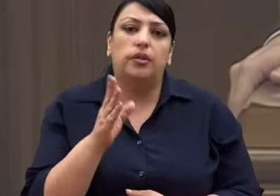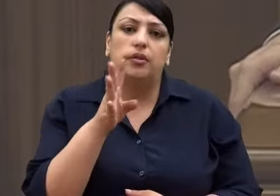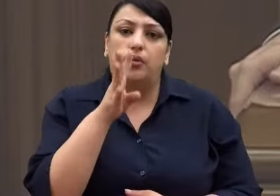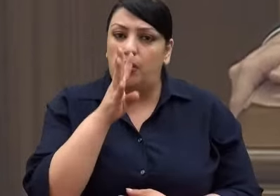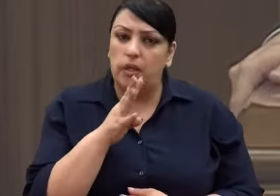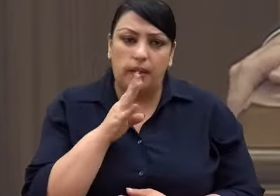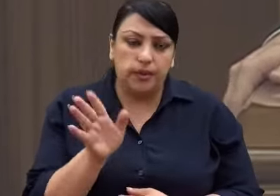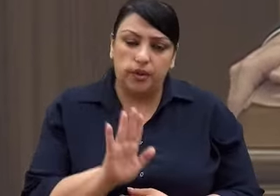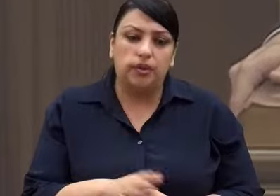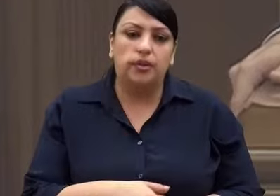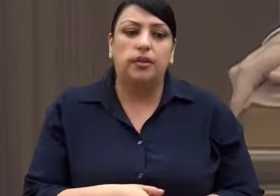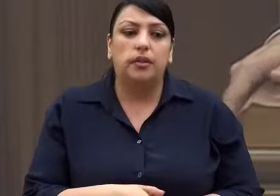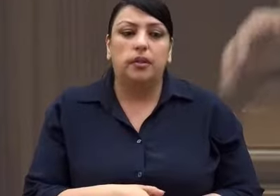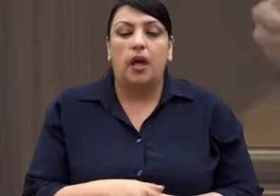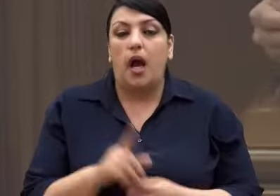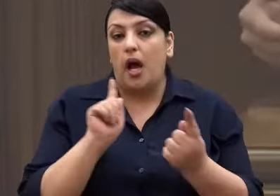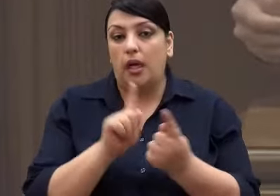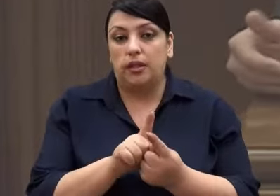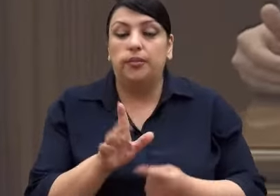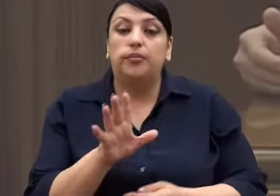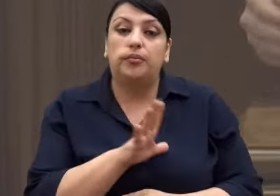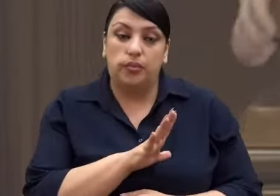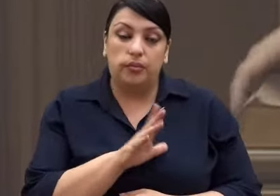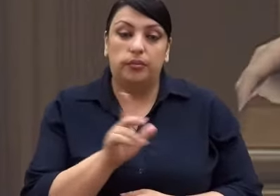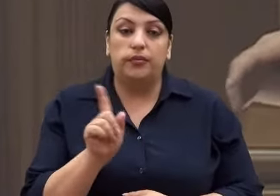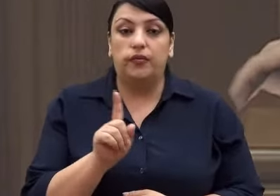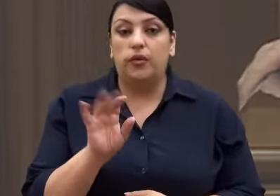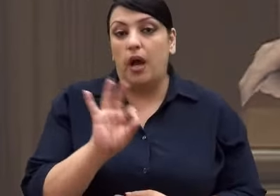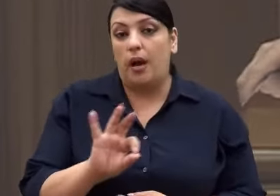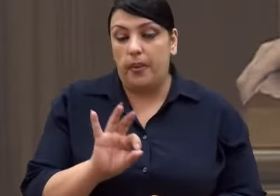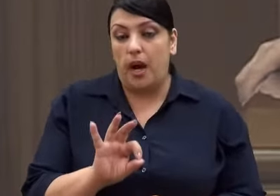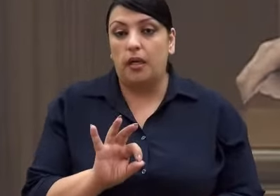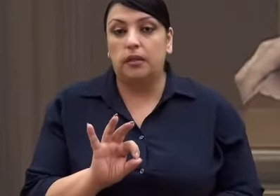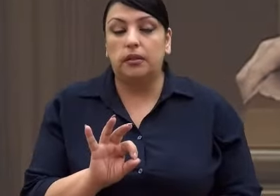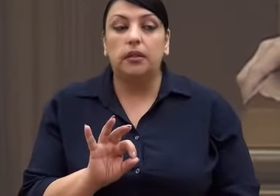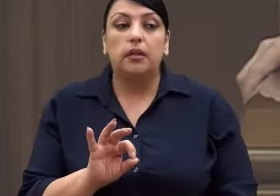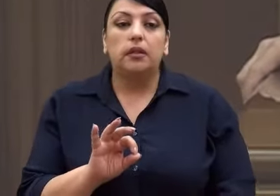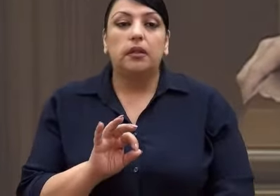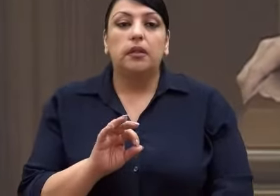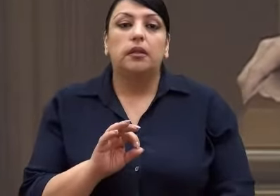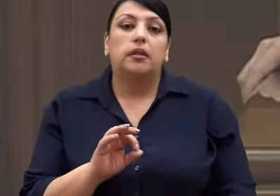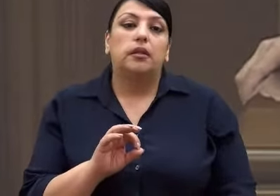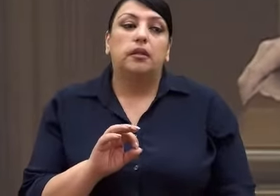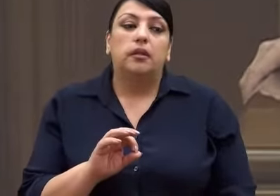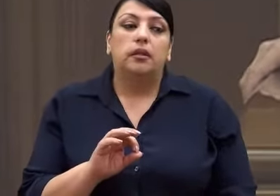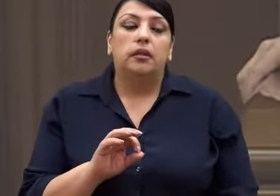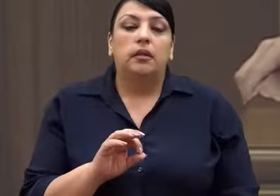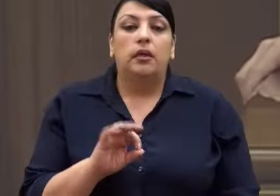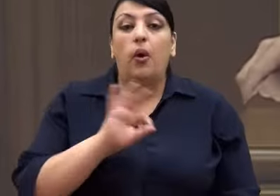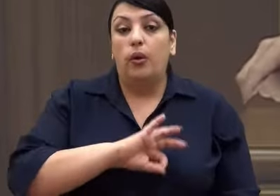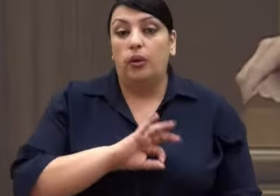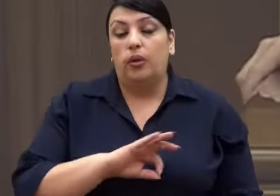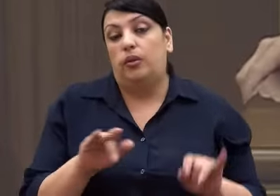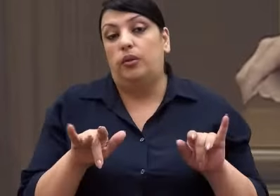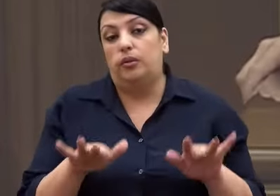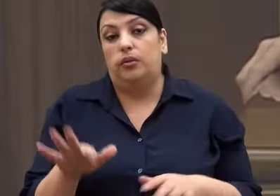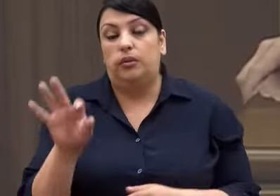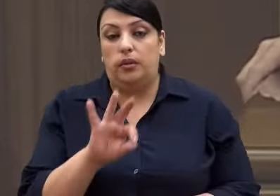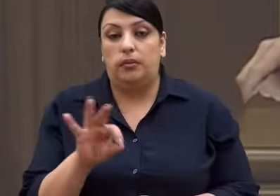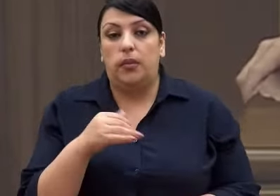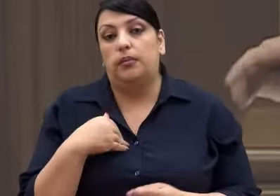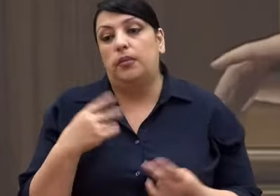ամսում, հանդիպում, որի արդյունքների կիրարկման համար մեզ պետք